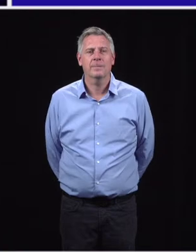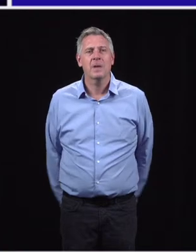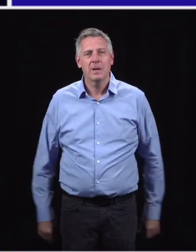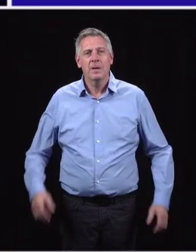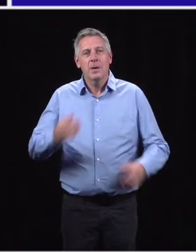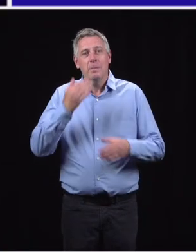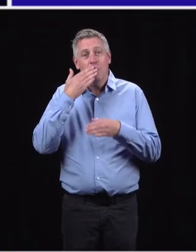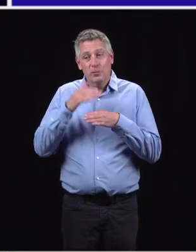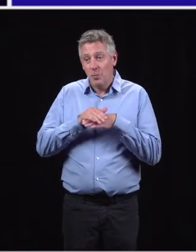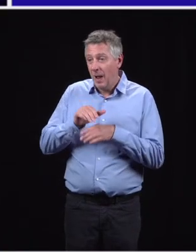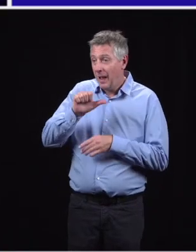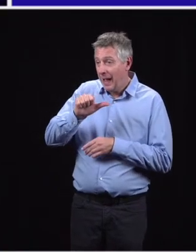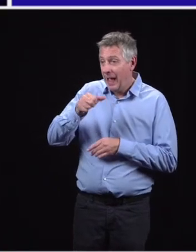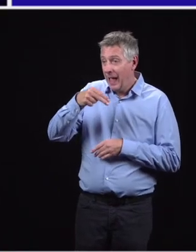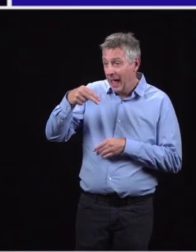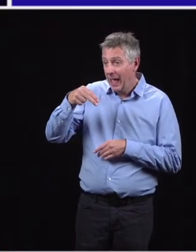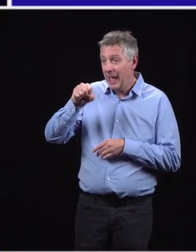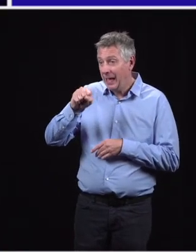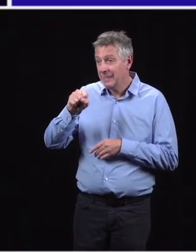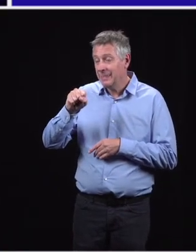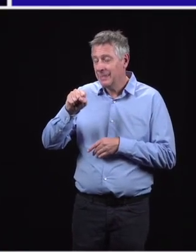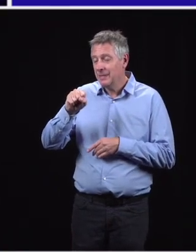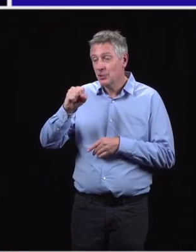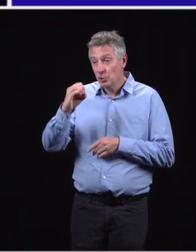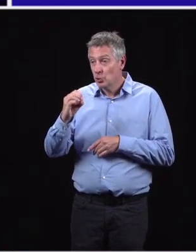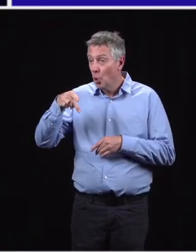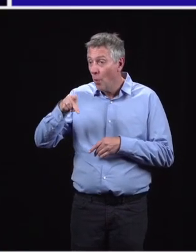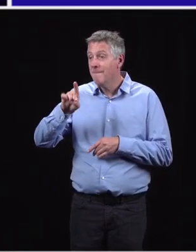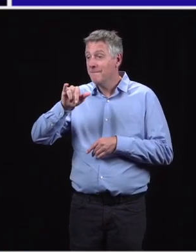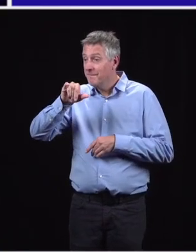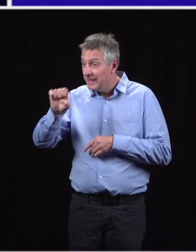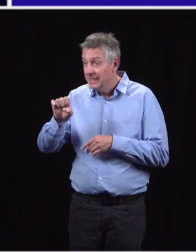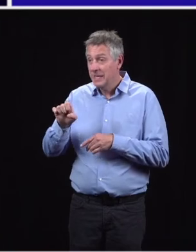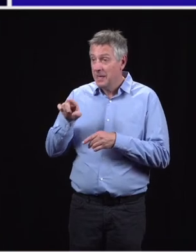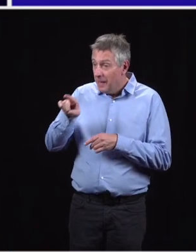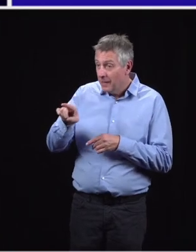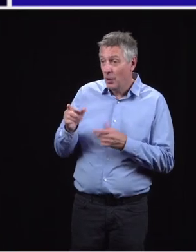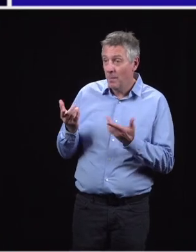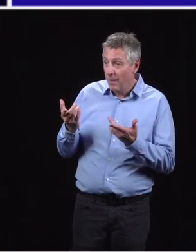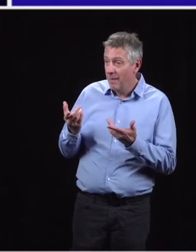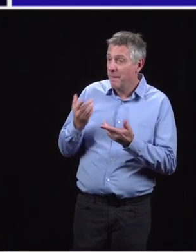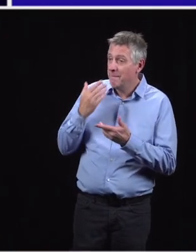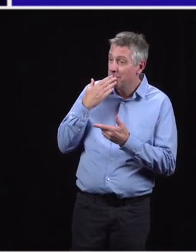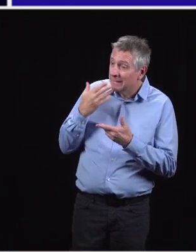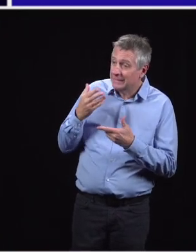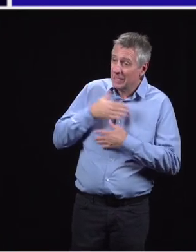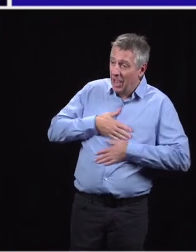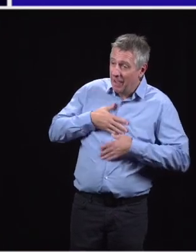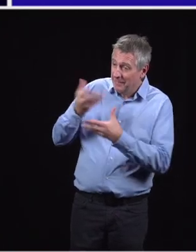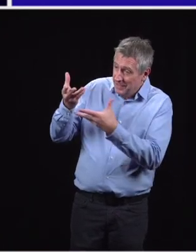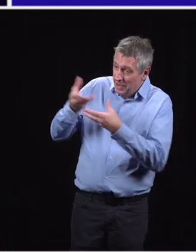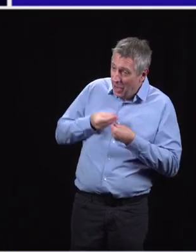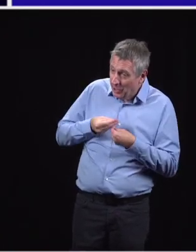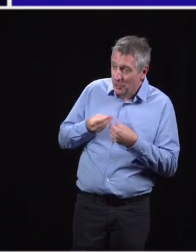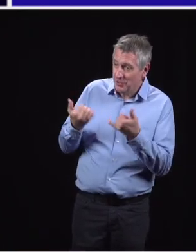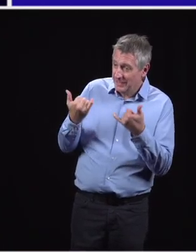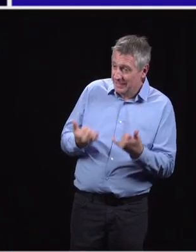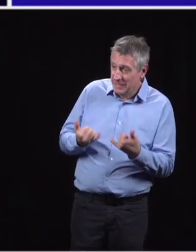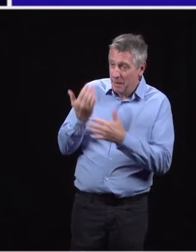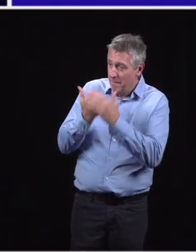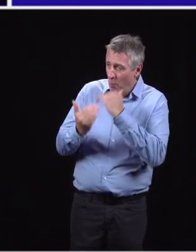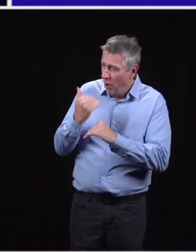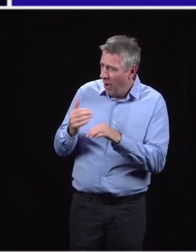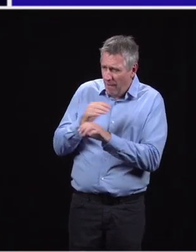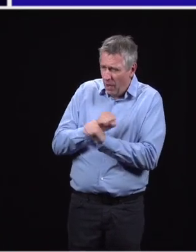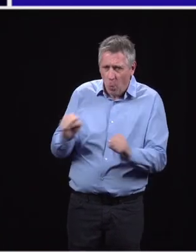bonsoir Anne-Sophie bonsoir et merci de nous recevoir ici chez vous on est ravis d'être avec vous pour parler de ce programme qui est